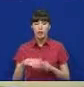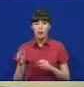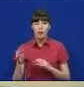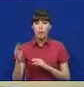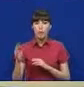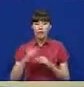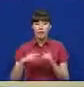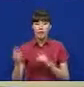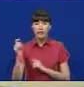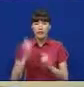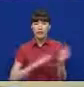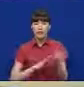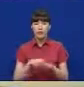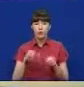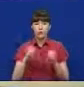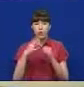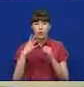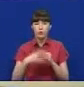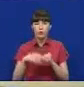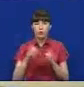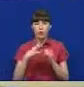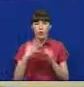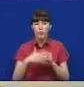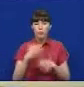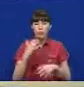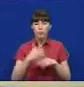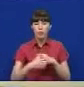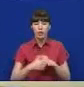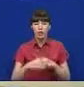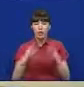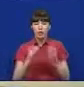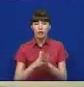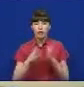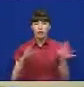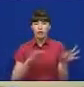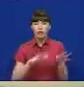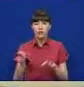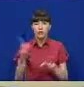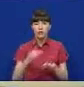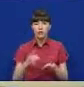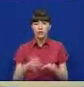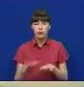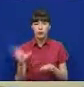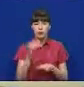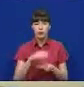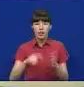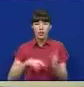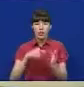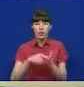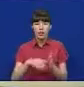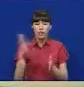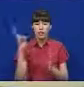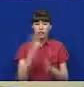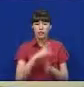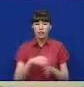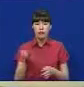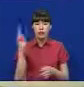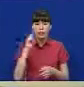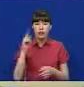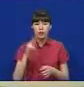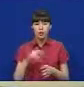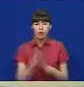ұйымдастырылмақ. Тамыз айының 14 мен 15 күндері аралығында өтетін ауқымды шараға республикамыздың барлық қалаларынан дінтанушылар, ғылыми